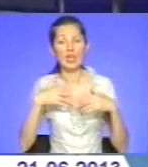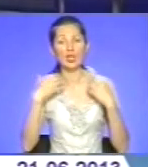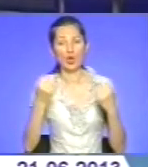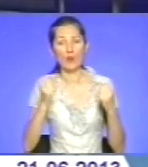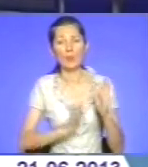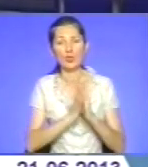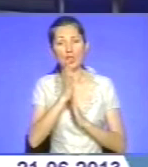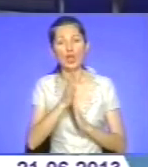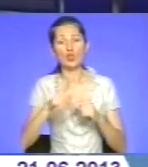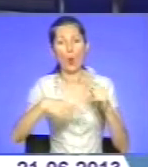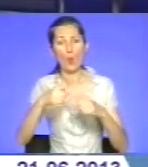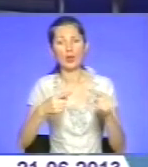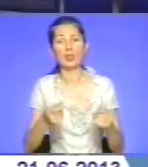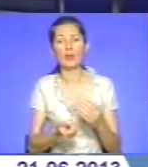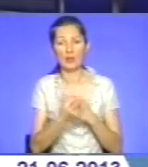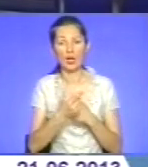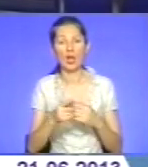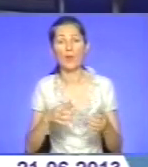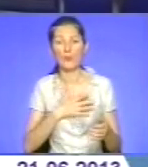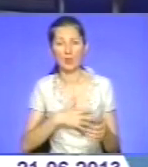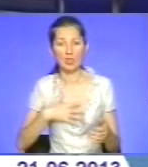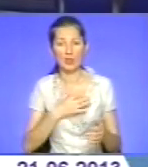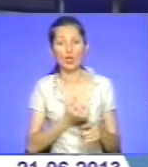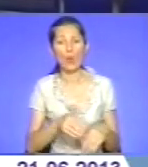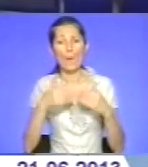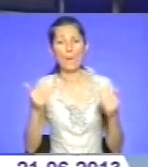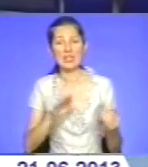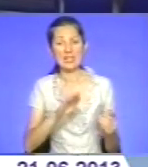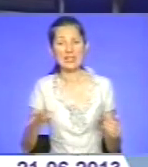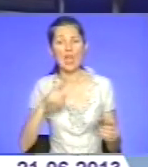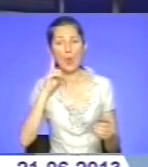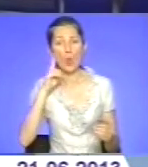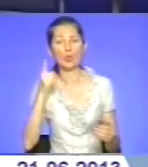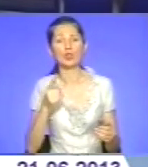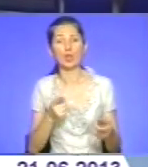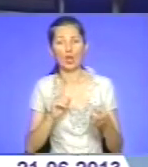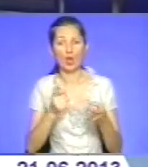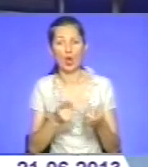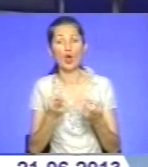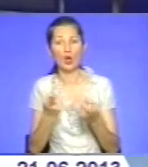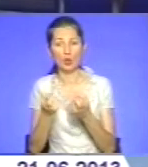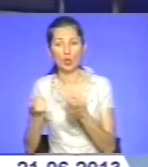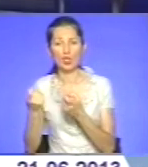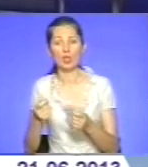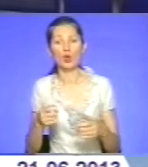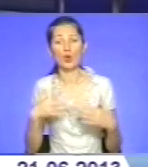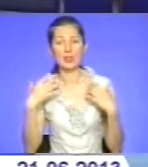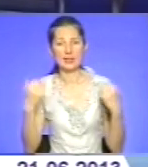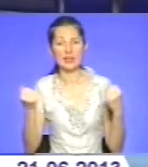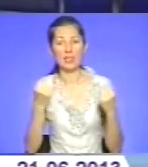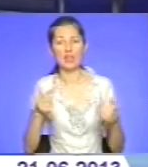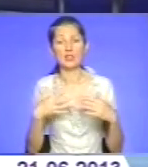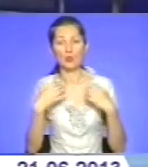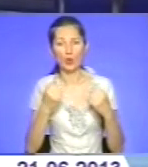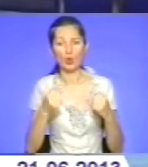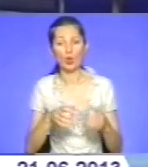викликає занепокоєння. Відтак, аби більше дітей та молоді долучити до здорового способу життя, занять спортом, на Тернопільщині активно впроваджують